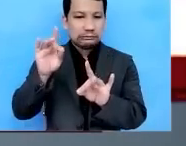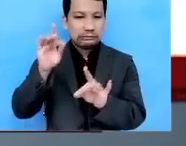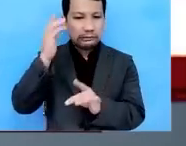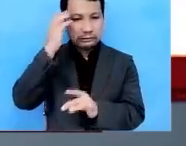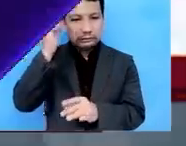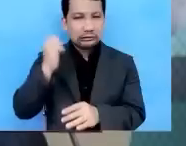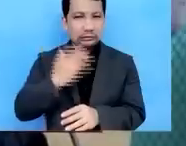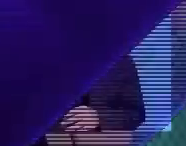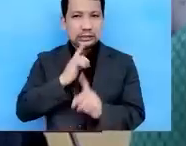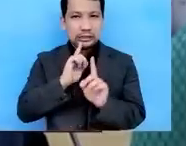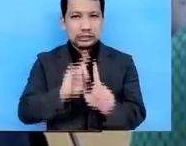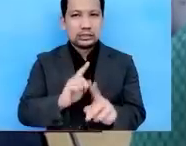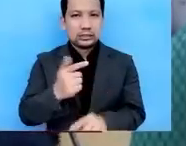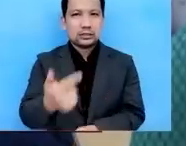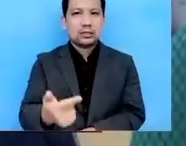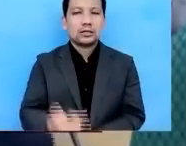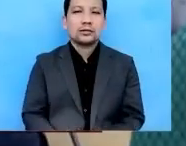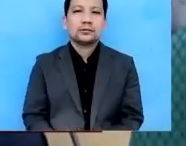report.